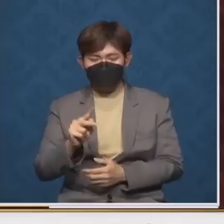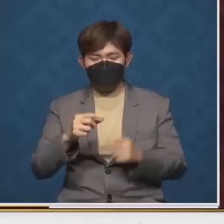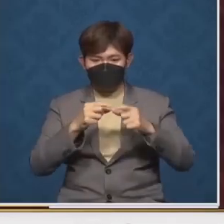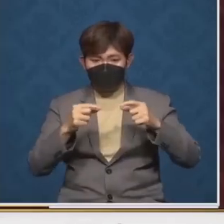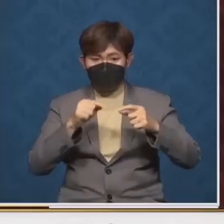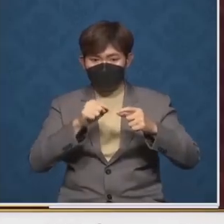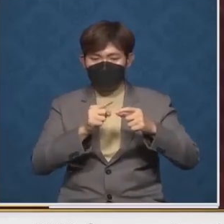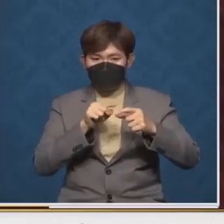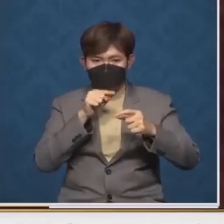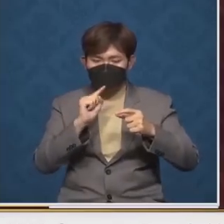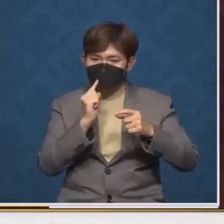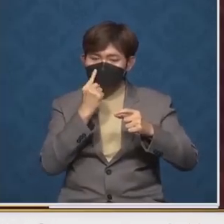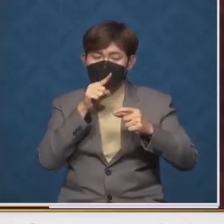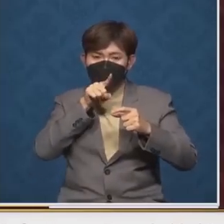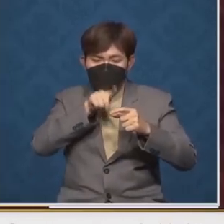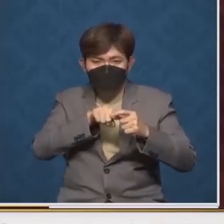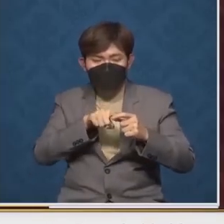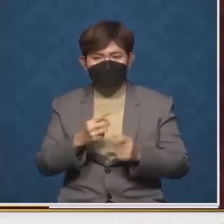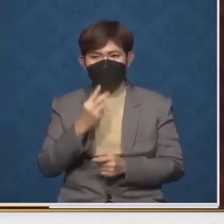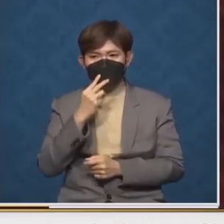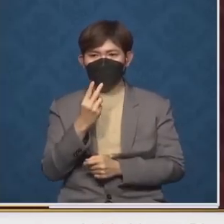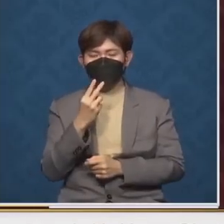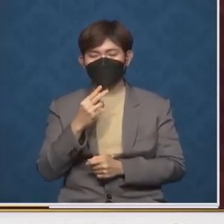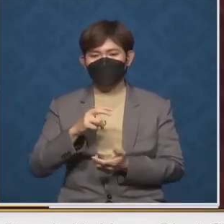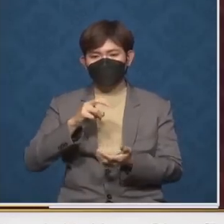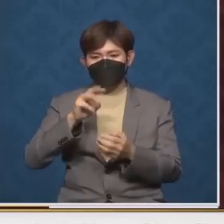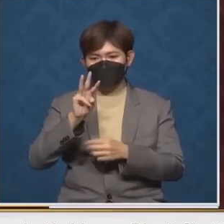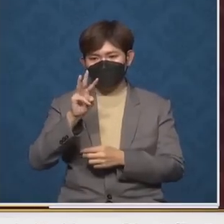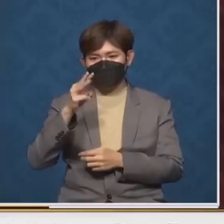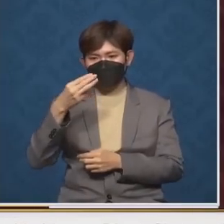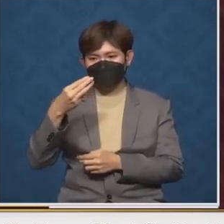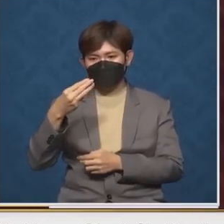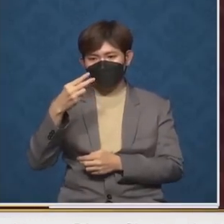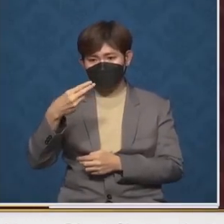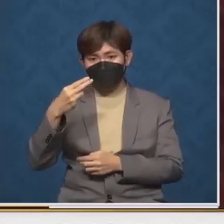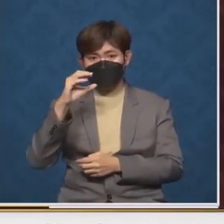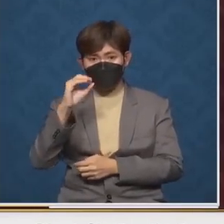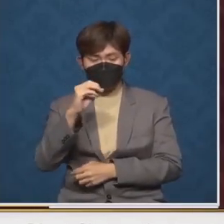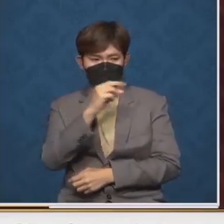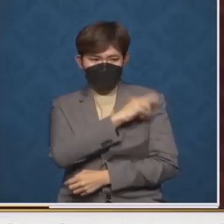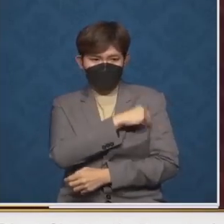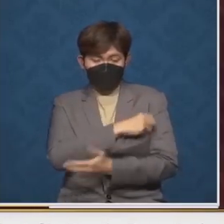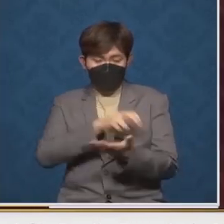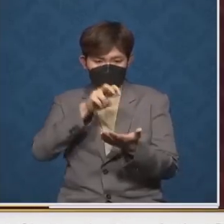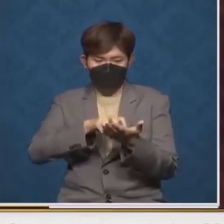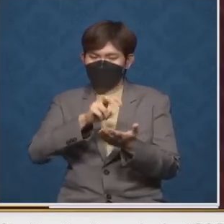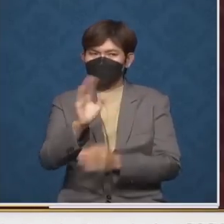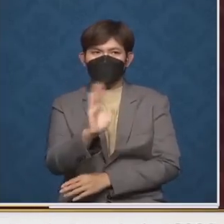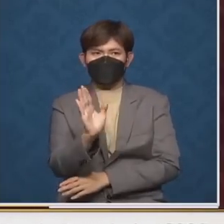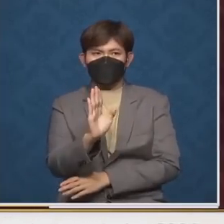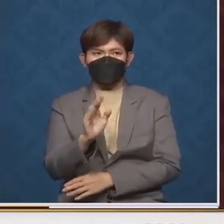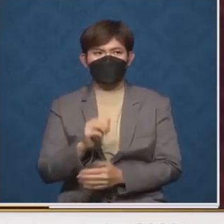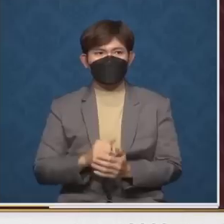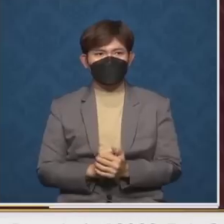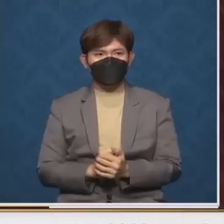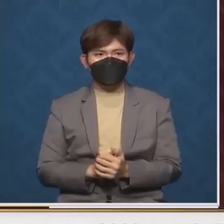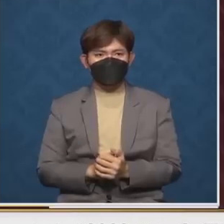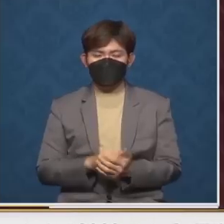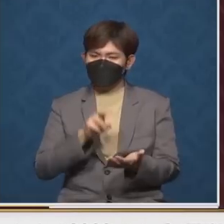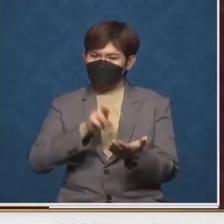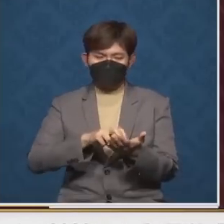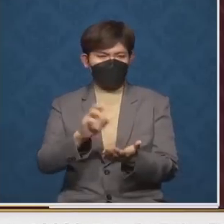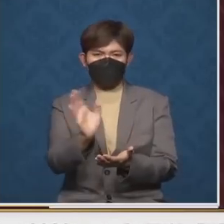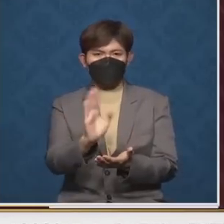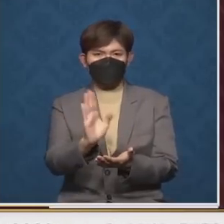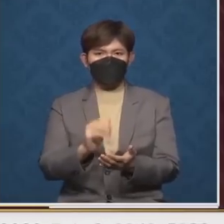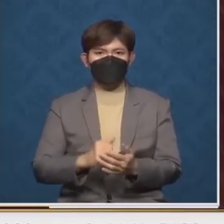ะแก้ข้อสั่งการนายกวาซื้อ ATK ไม่ต้องผ่าน องค์การอนามยโลกรับรอง